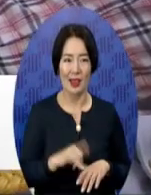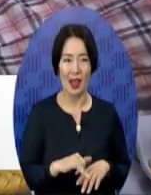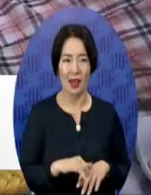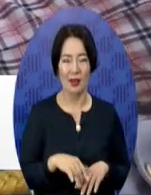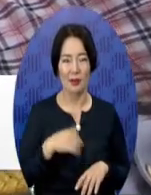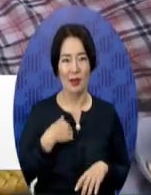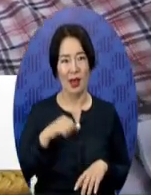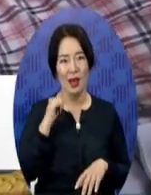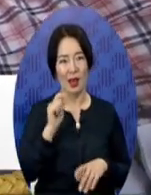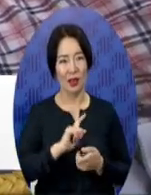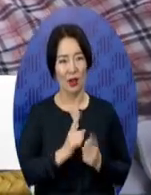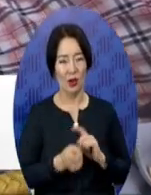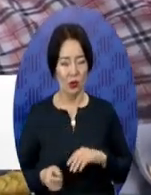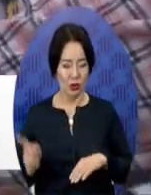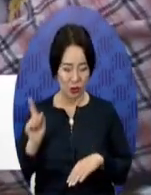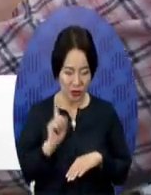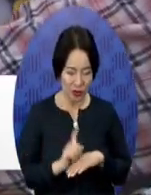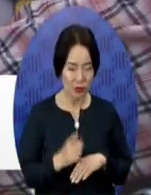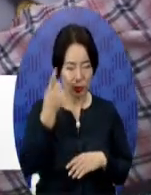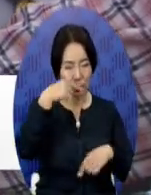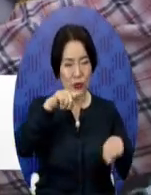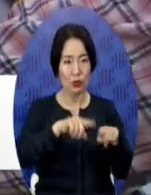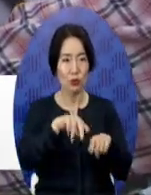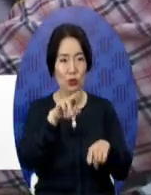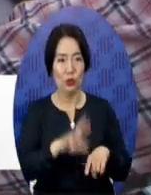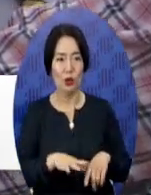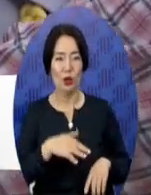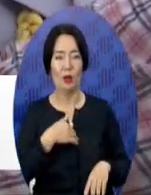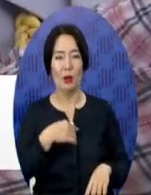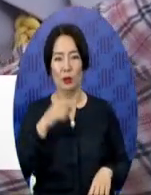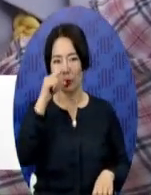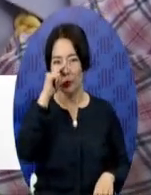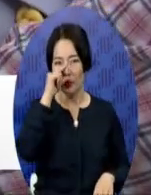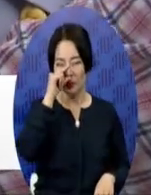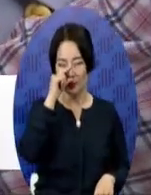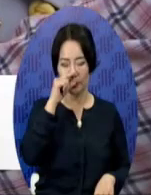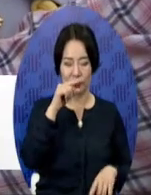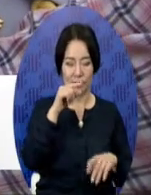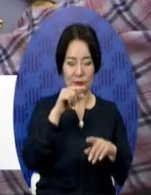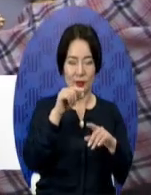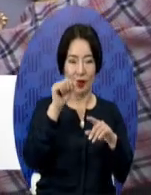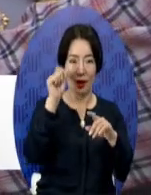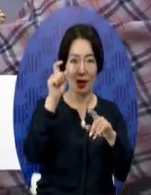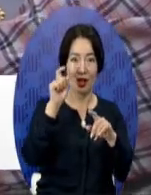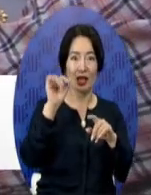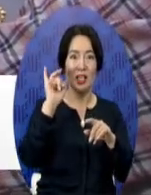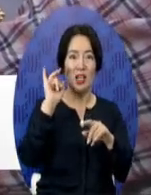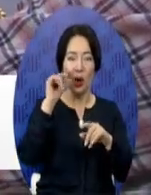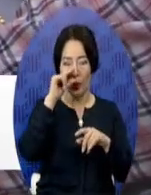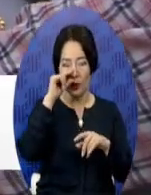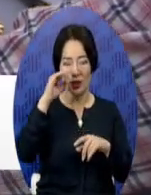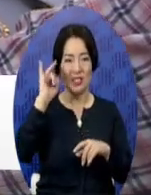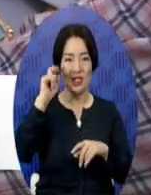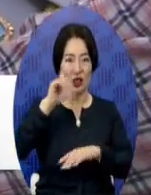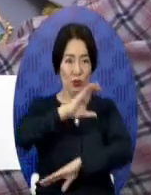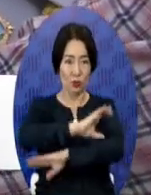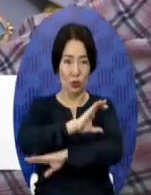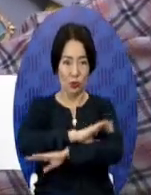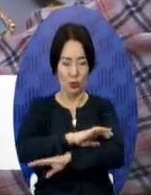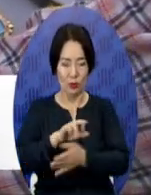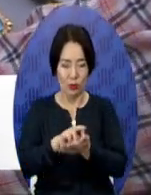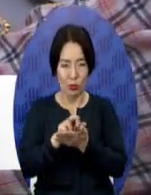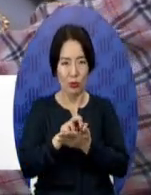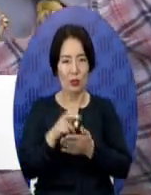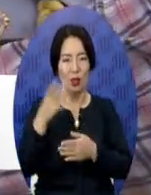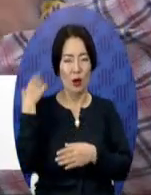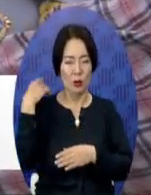орн ирж байгаа. Төрсөн дүүн. Зөвл толгой тусад их хүний дарга их хүний сургууль танкийн сургууль төгсөөд ирж ясан